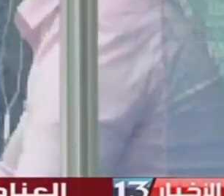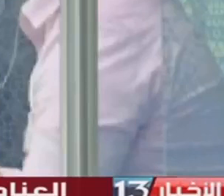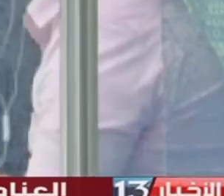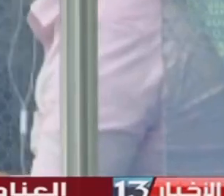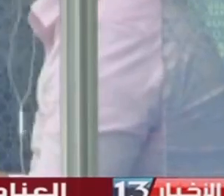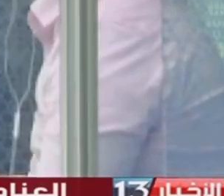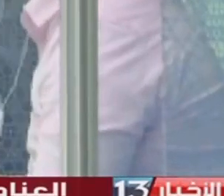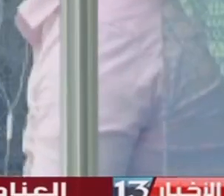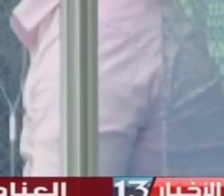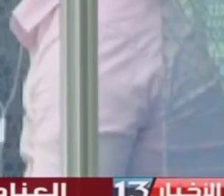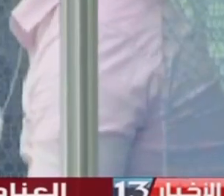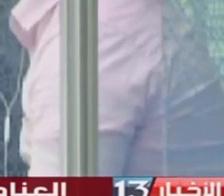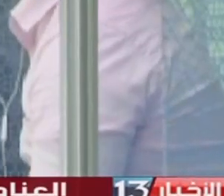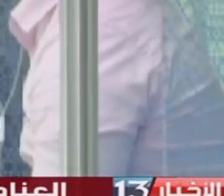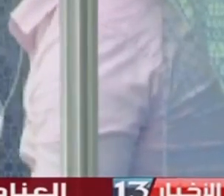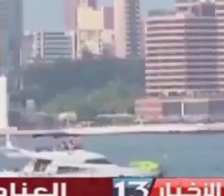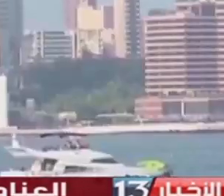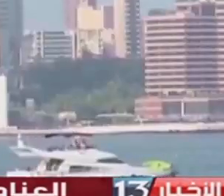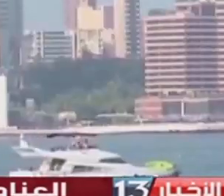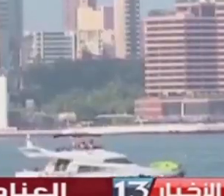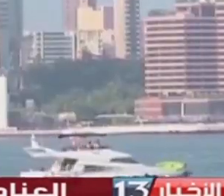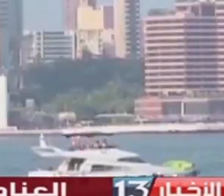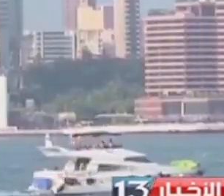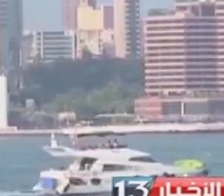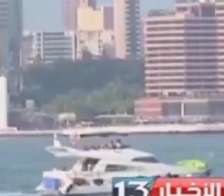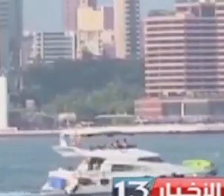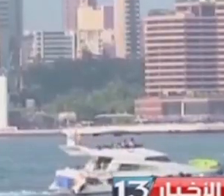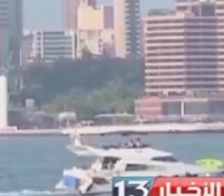الصحية لمنع العدوى بوباء كورونا.